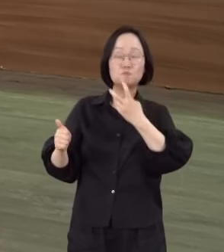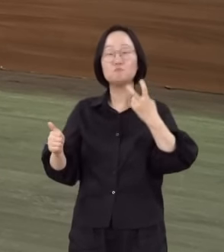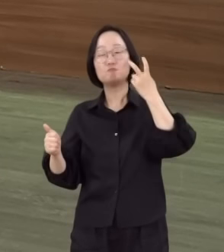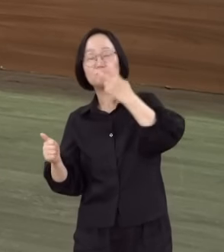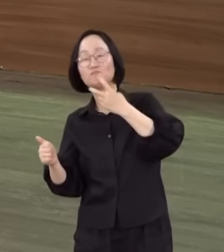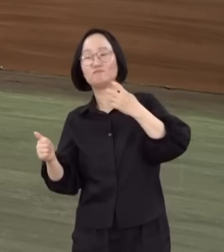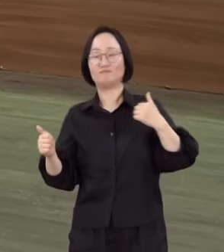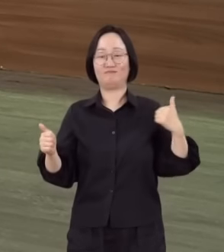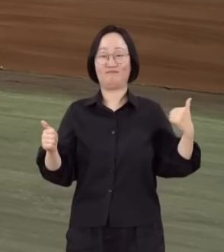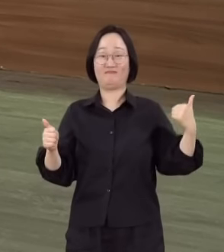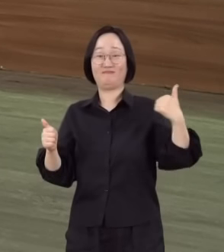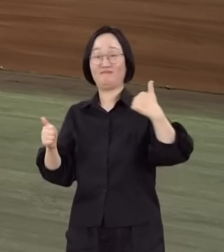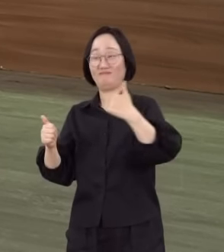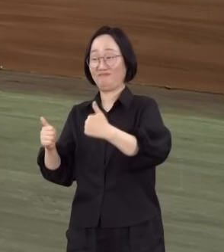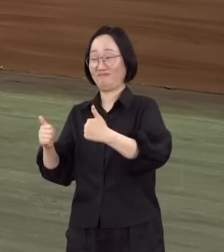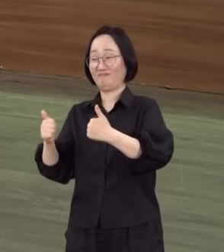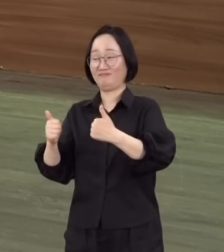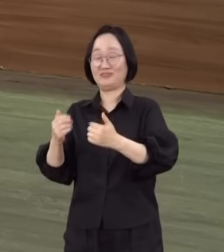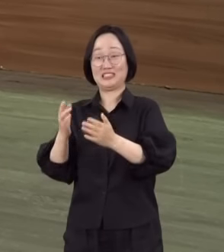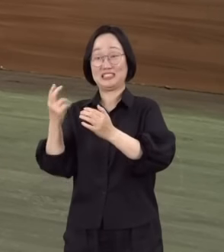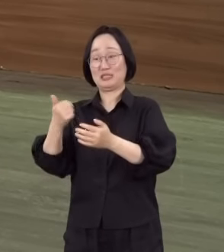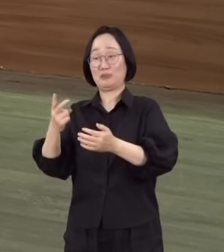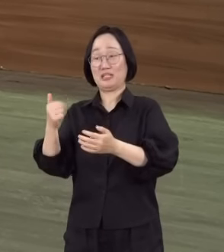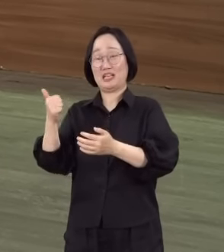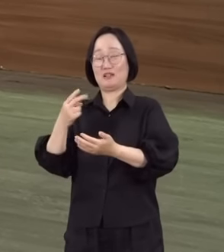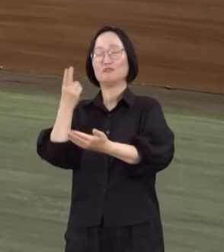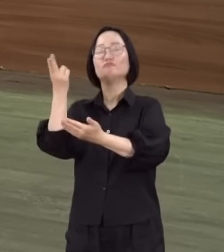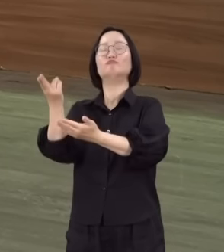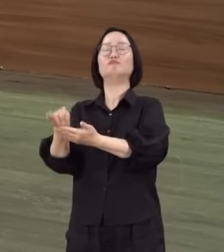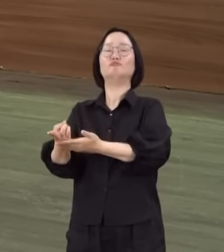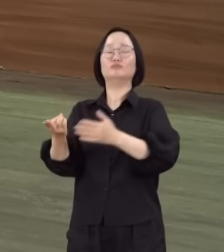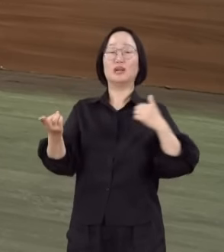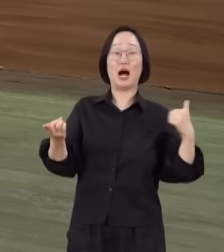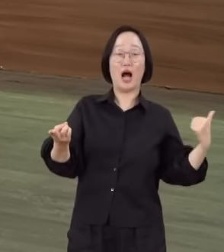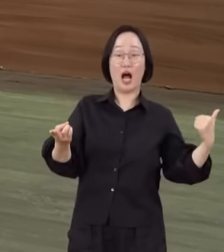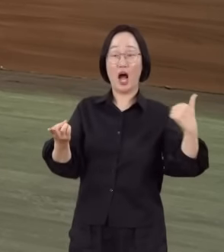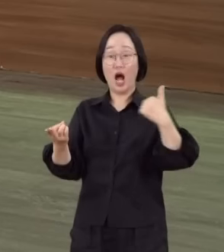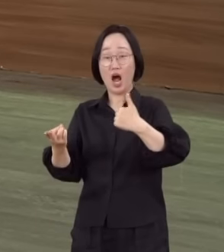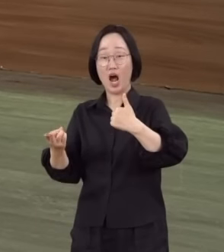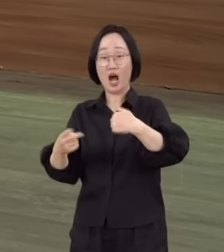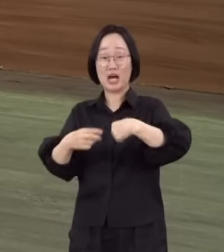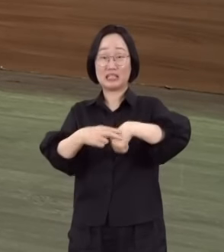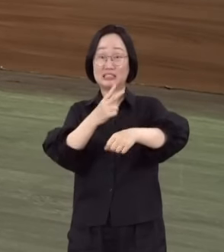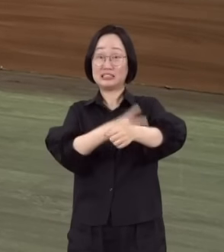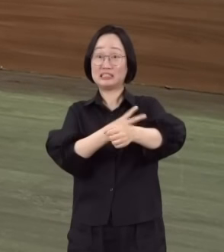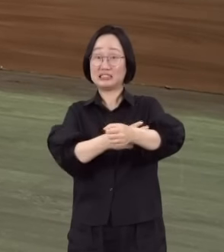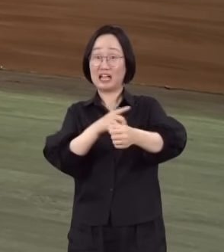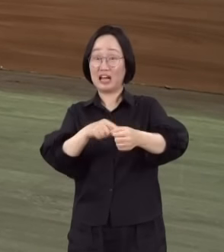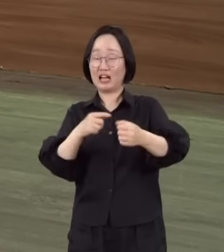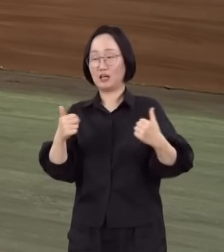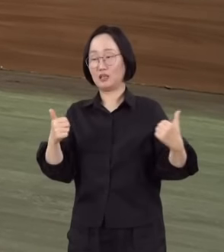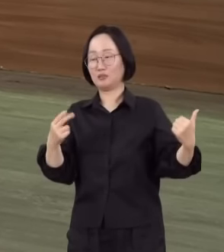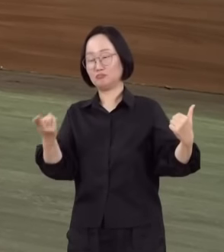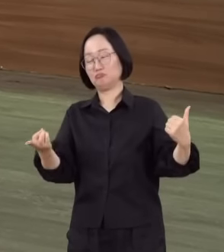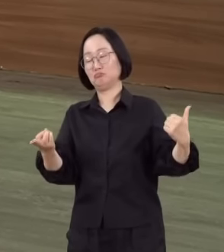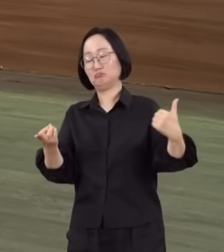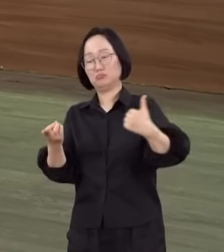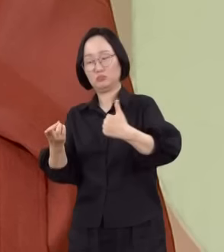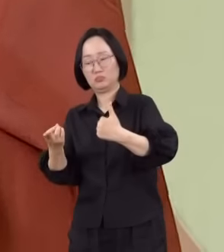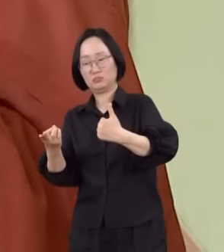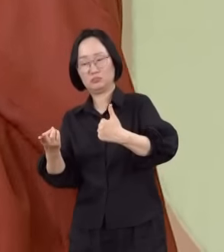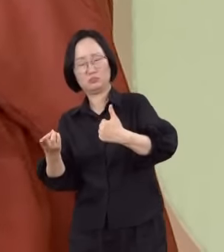의사 선생님이 자기 누워 있는 침대에 딱 이렇게 회진을 왔는데 깜짝 놀랬다